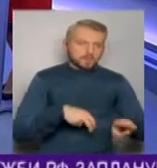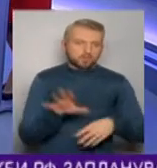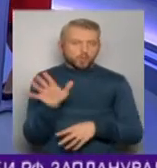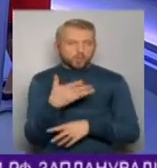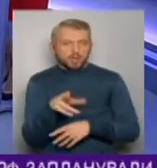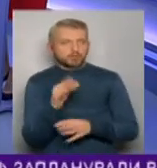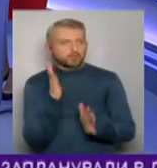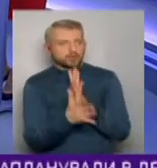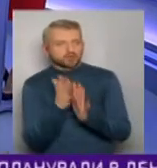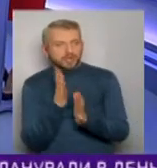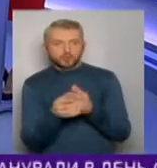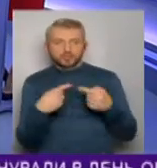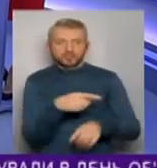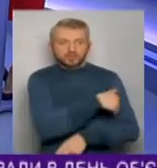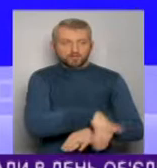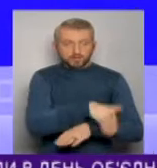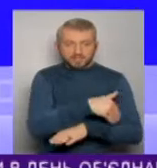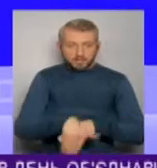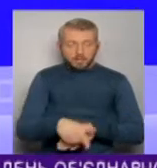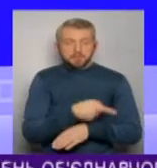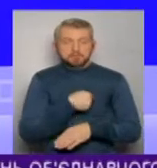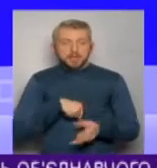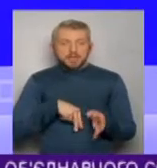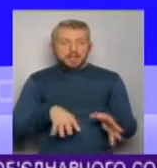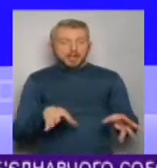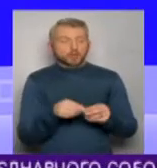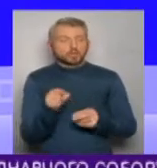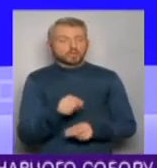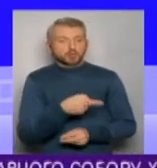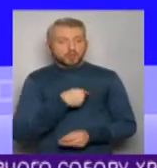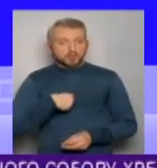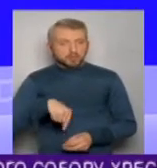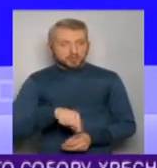по Хрещатику чи на інших вулицях. Тому ми паралельно з тим, що ми його